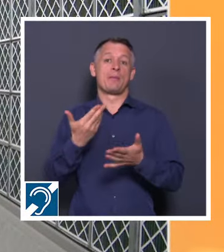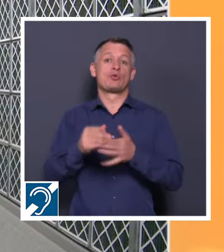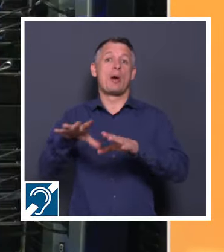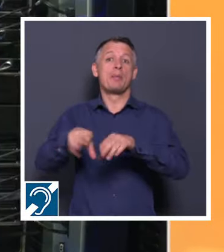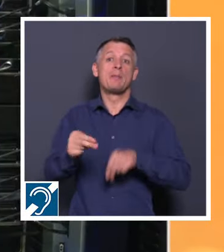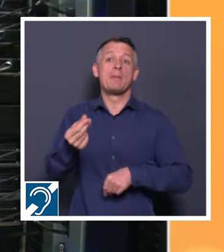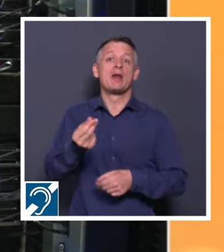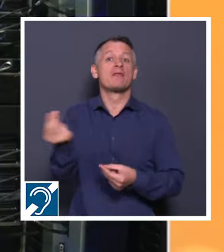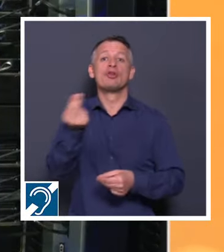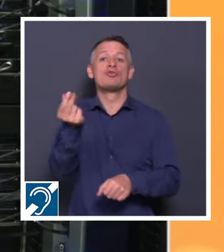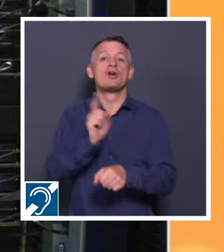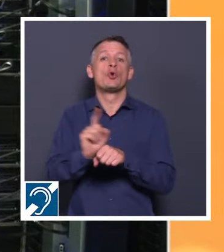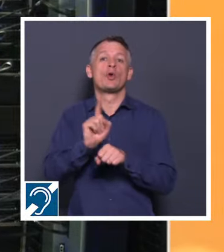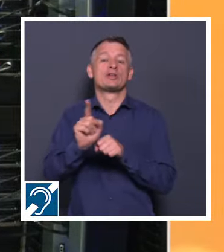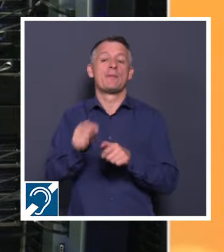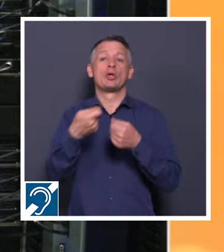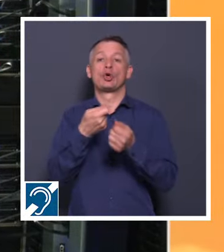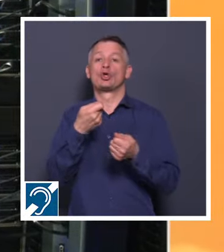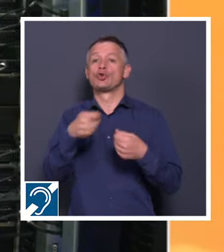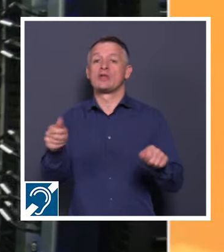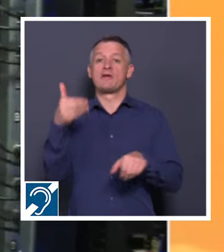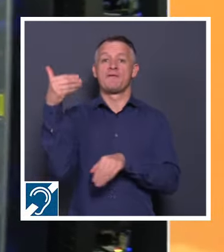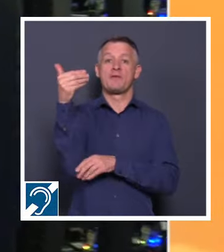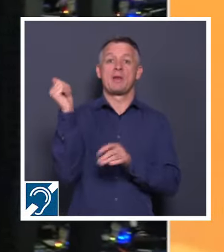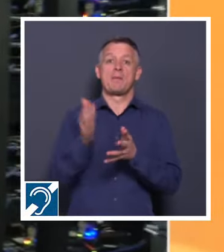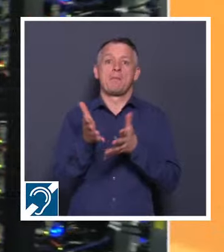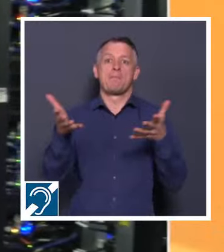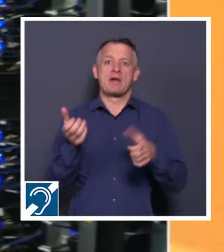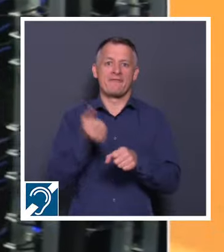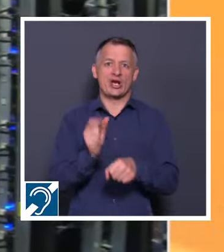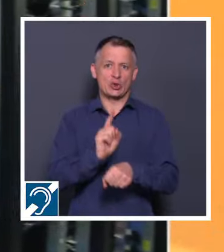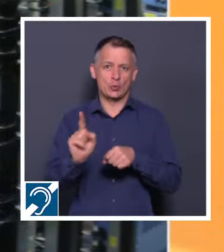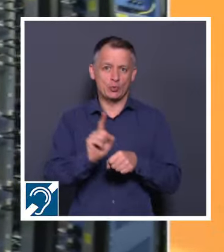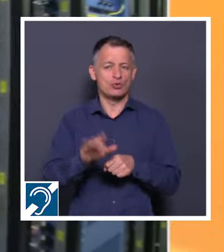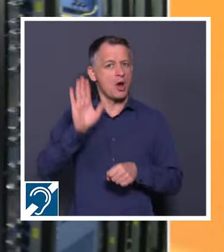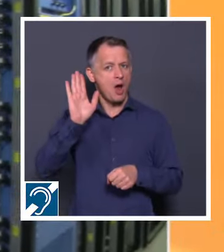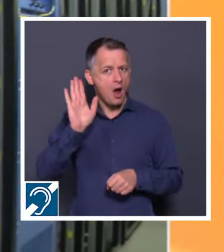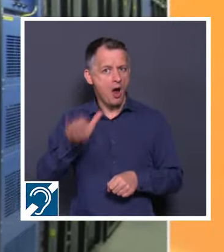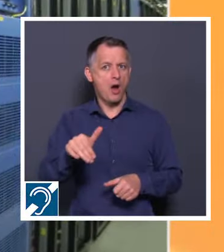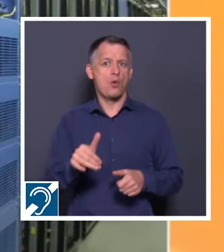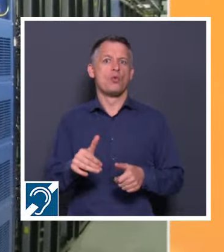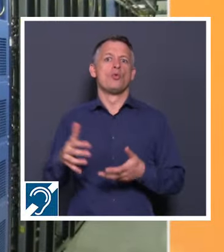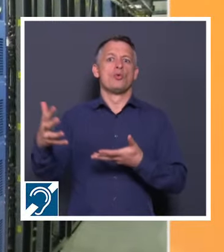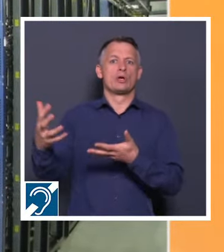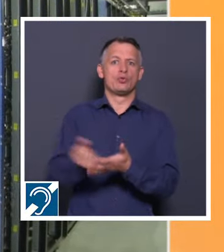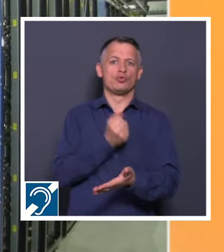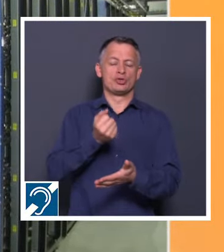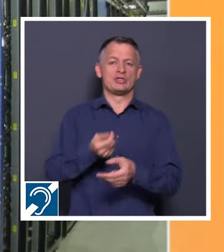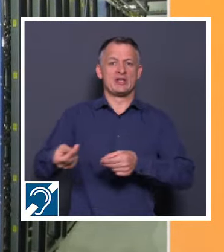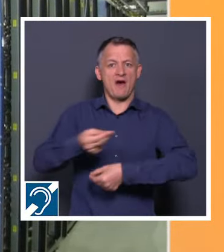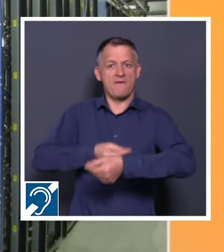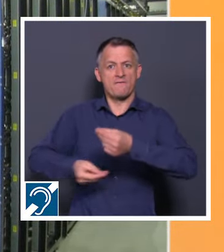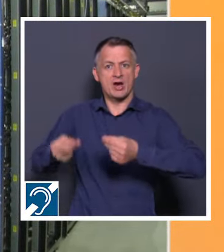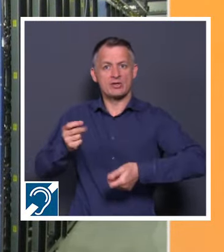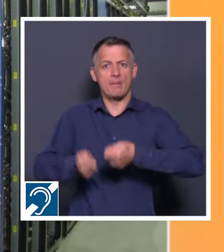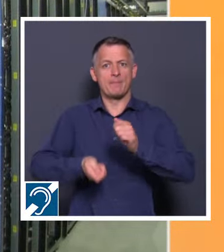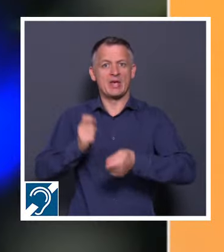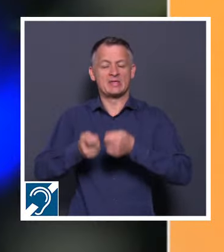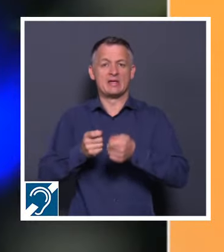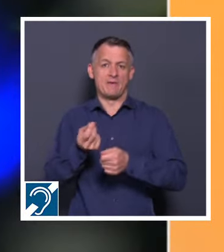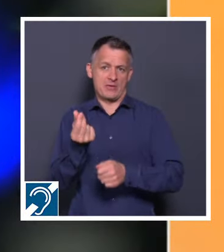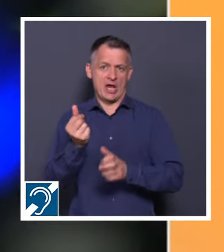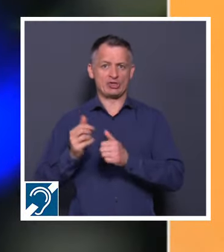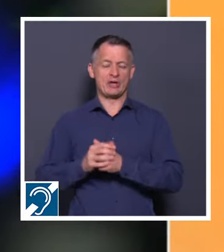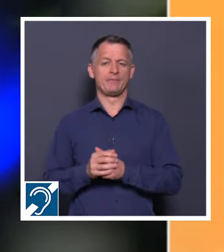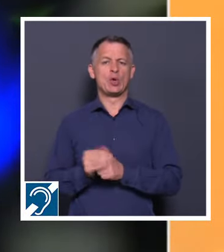ce faci asta? Pentru că toate companiile mari fac asta și au deja o capitalizare foarte mare pe piețele financiare.